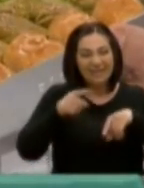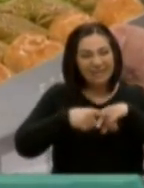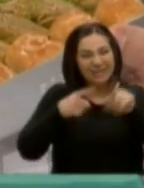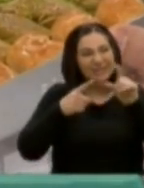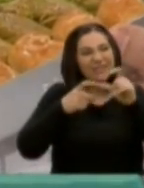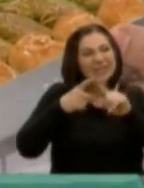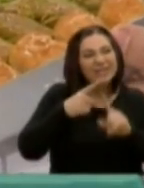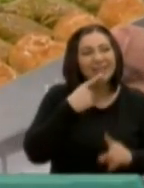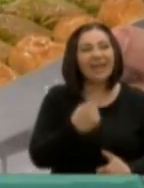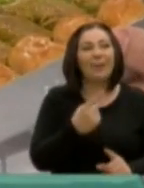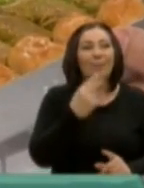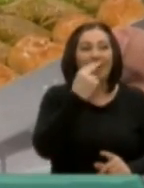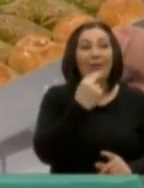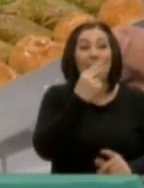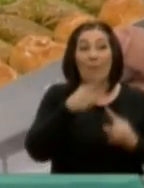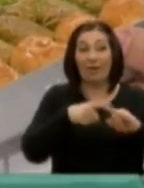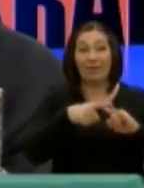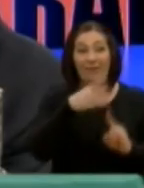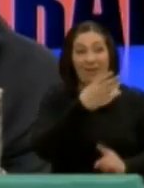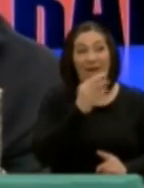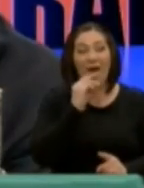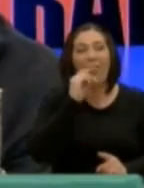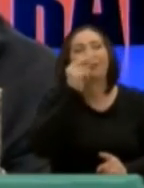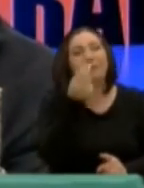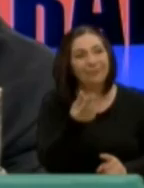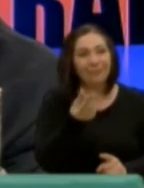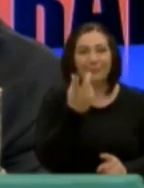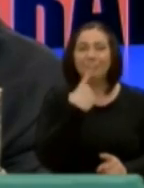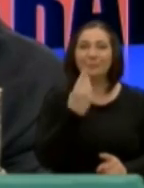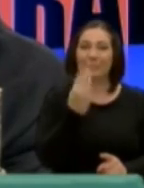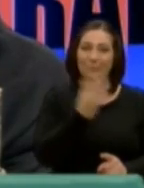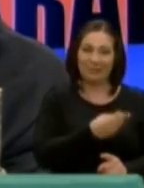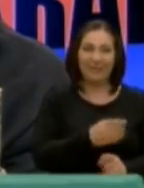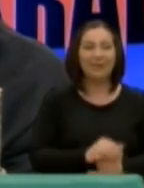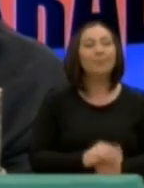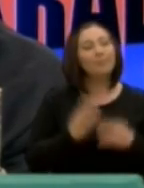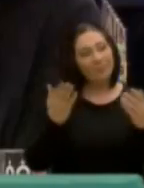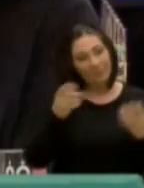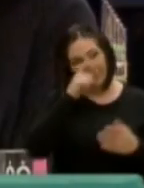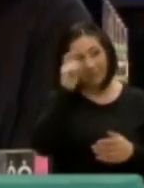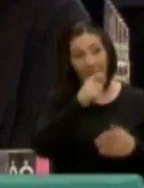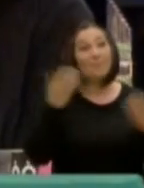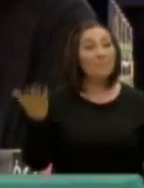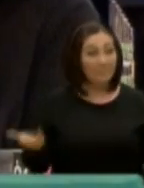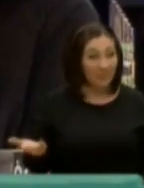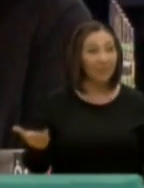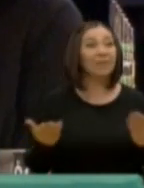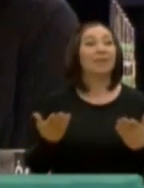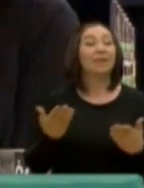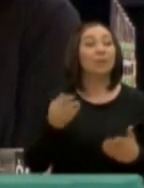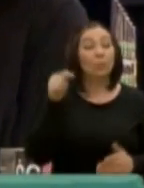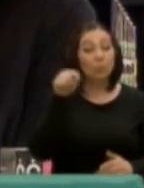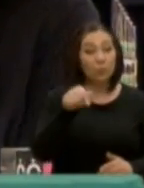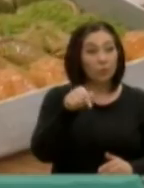baklava mükemmelmiş. Tabii canım 40 kat yufka yiyince hış diye eriyecek ağızda. Evet. Peki şimdi